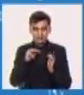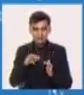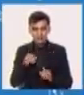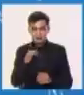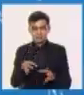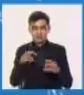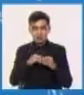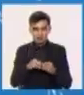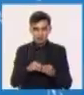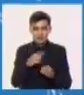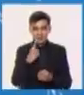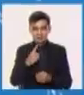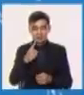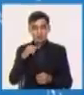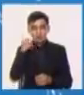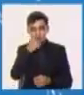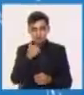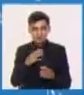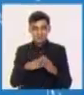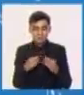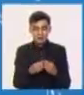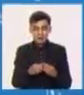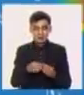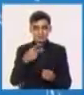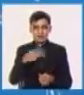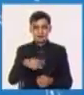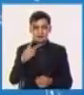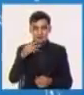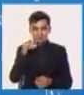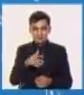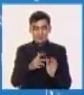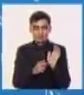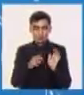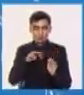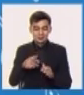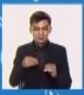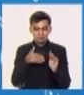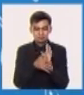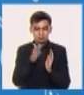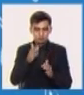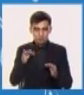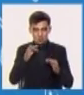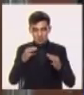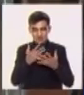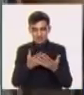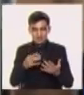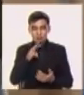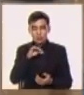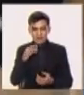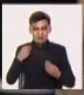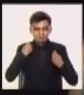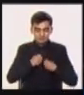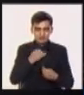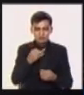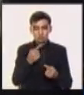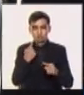тенге. В общем, за один учебный год семья потратит 22 800 тенге, не считая расходов на канцелярские товары, одежду и